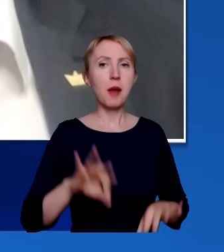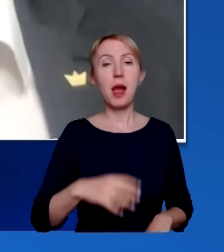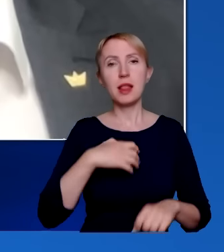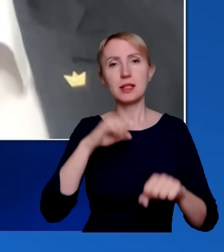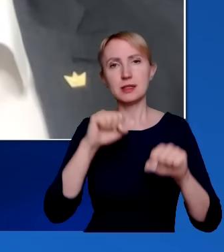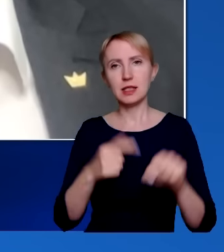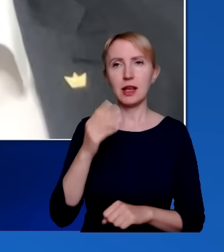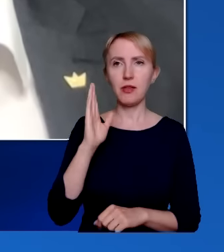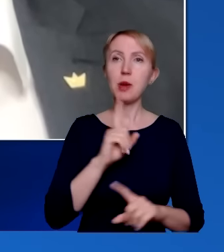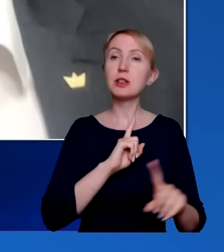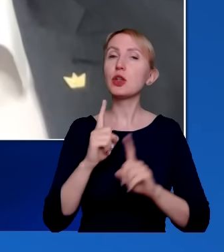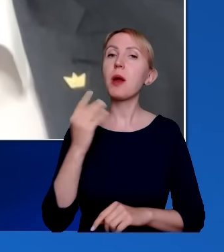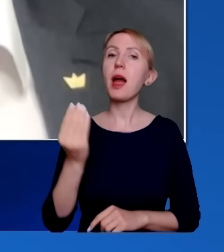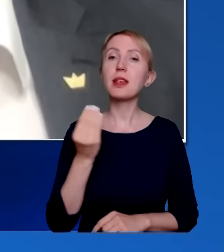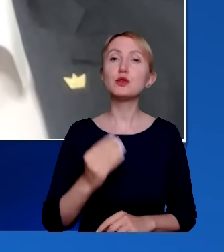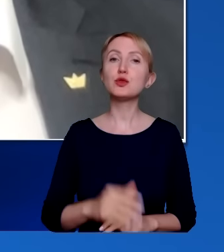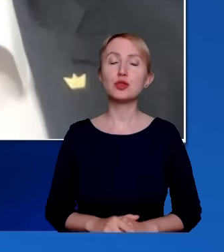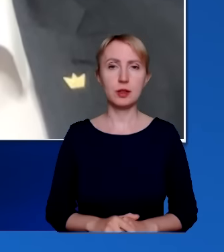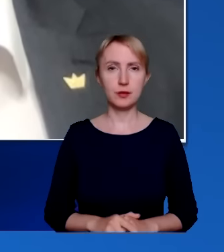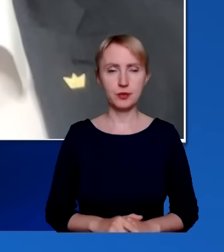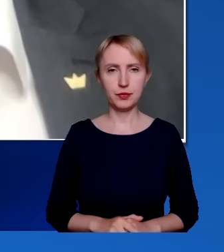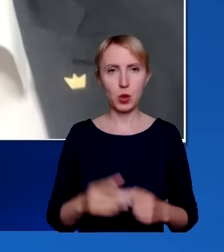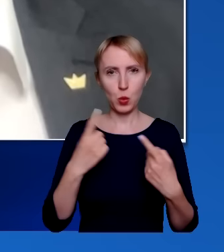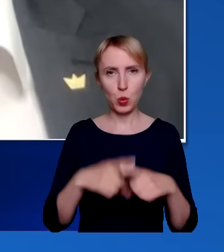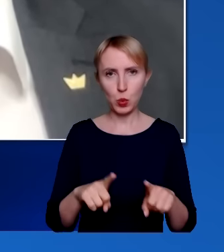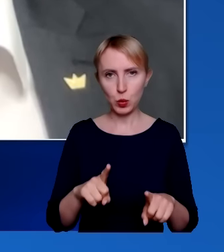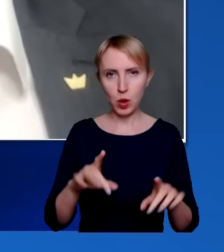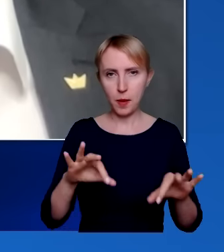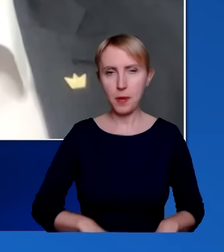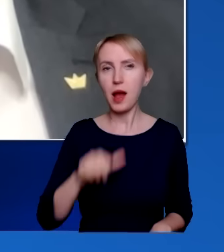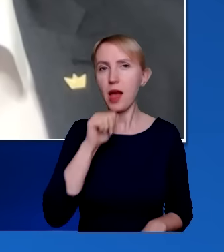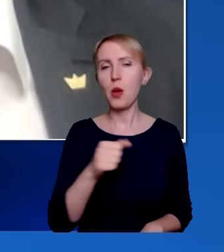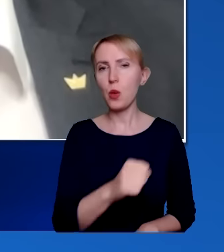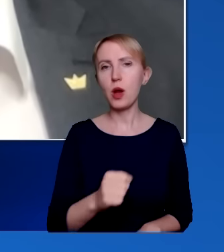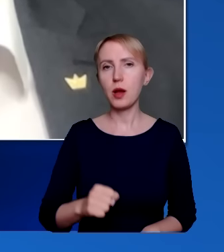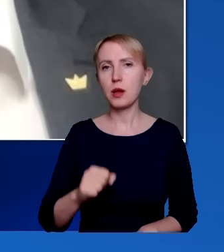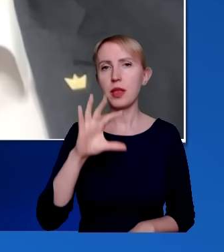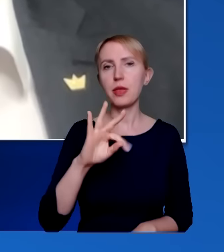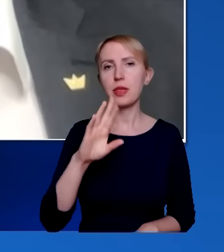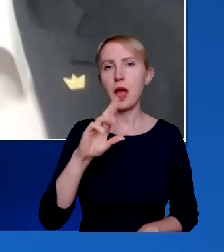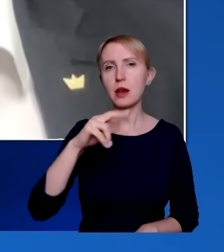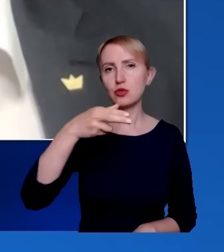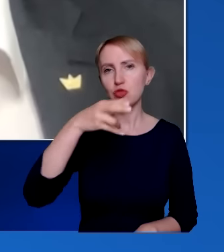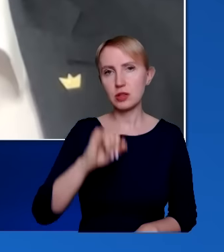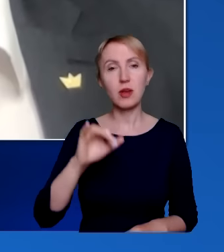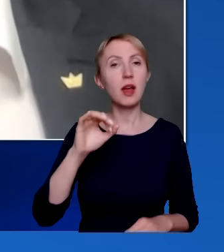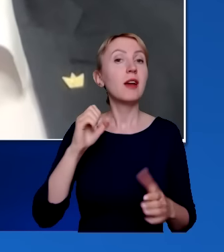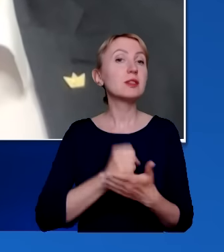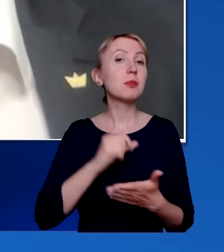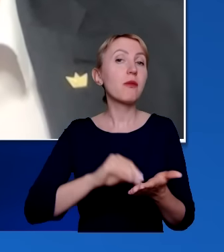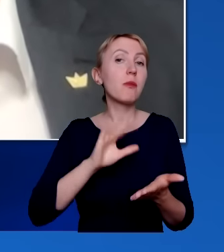zaraz rozmawiać jeszcze może dosłownie dwa zdania komentarza pana europosła Dominika Tarczyńskiego w sprawie też wpisów pana